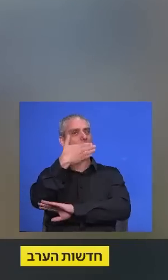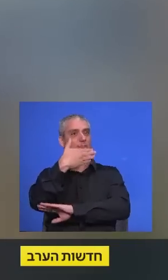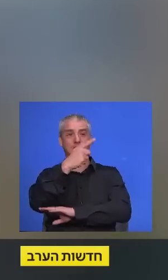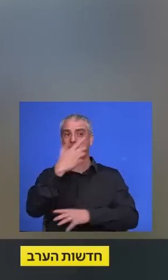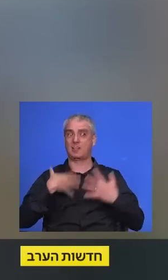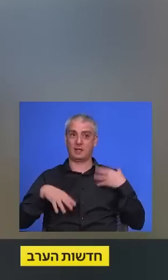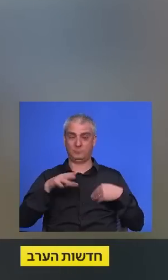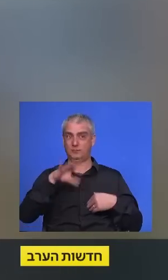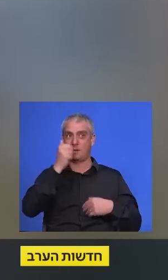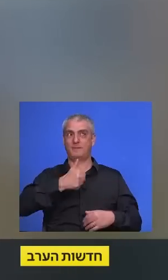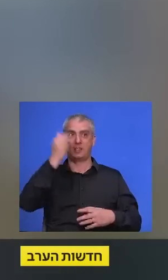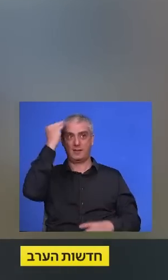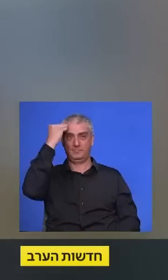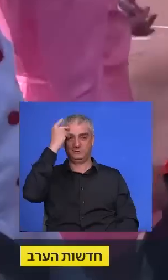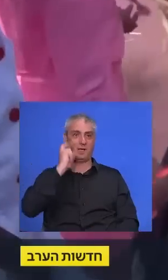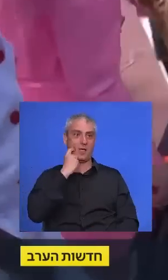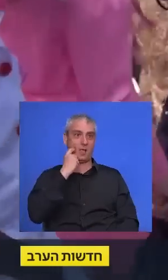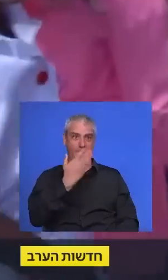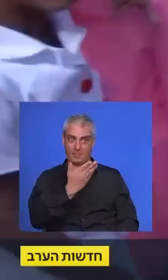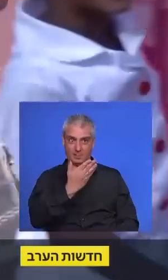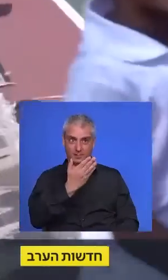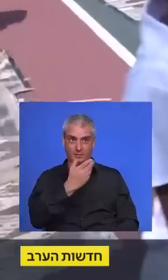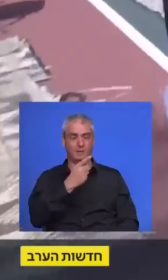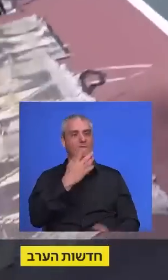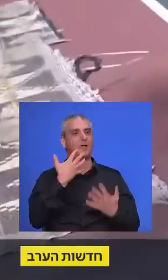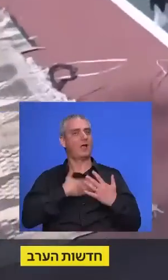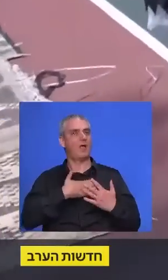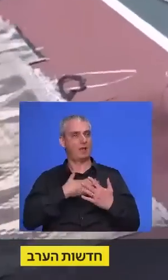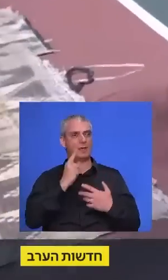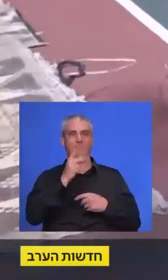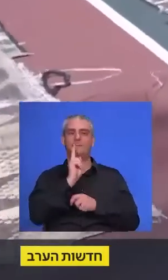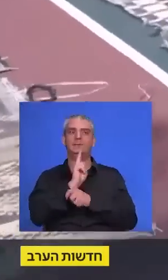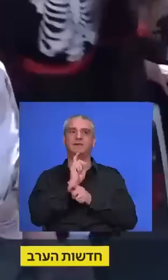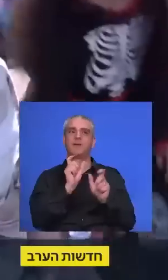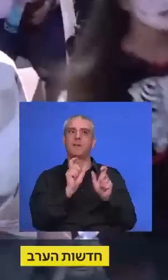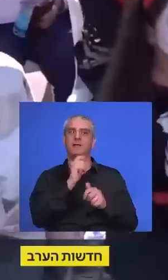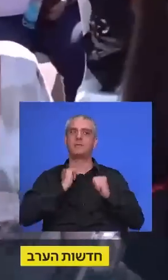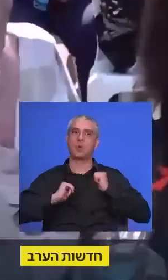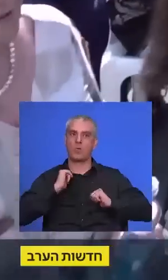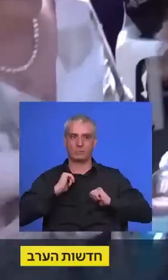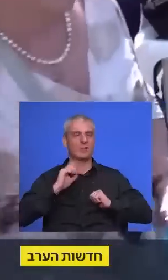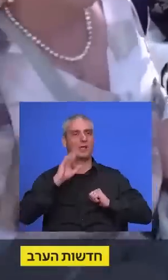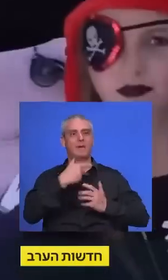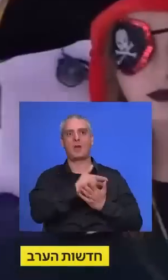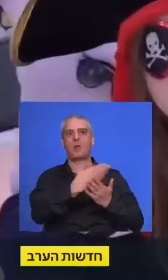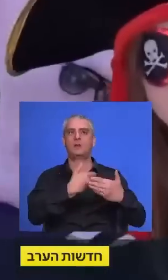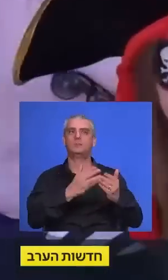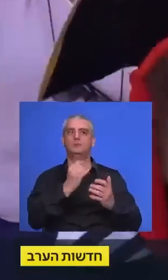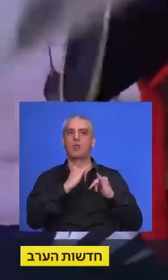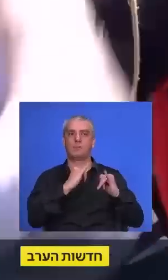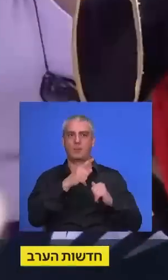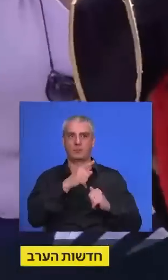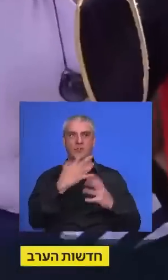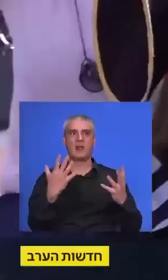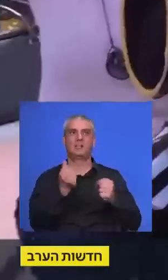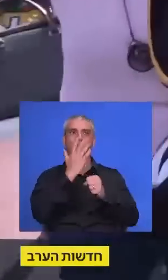התחפושת שבחר מנהל בית ספר ברמת גן, וברוח החג בבית ספר מגינים בחולון לא פסחו על חלוקת משלוח מנות לניצולי